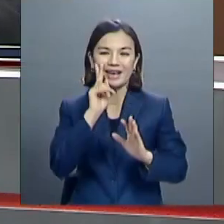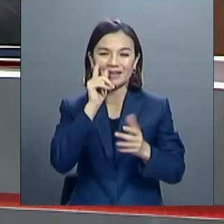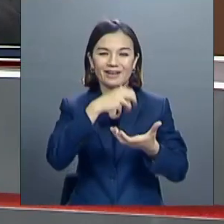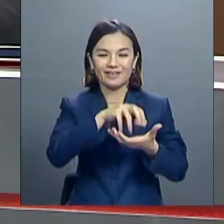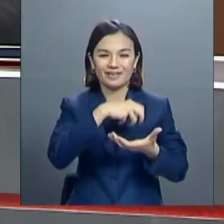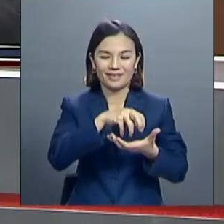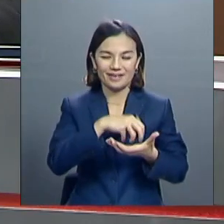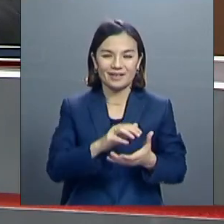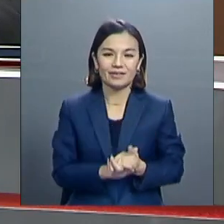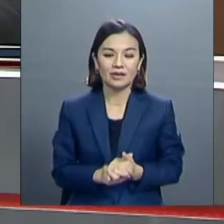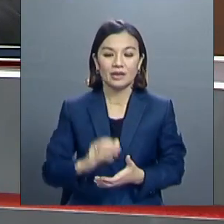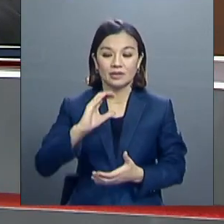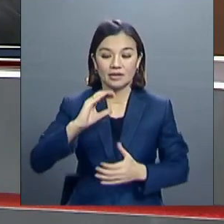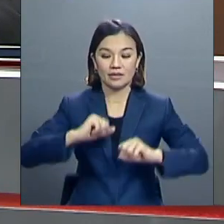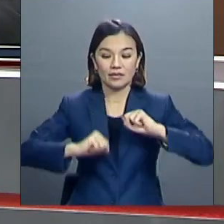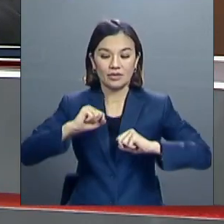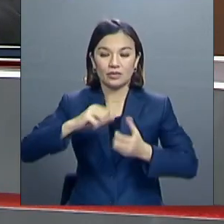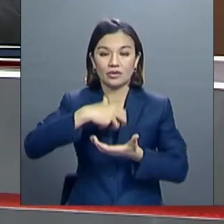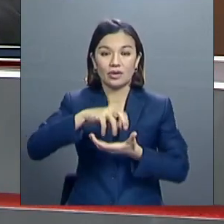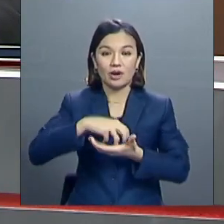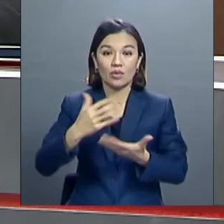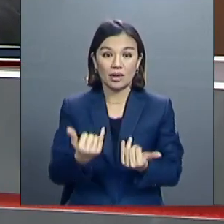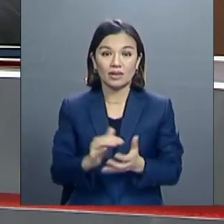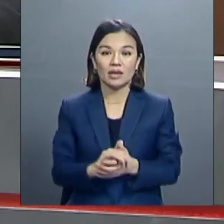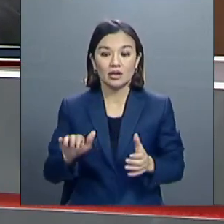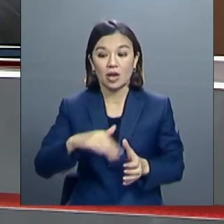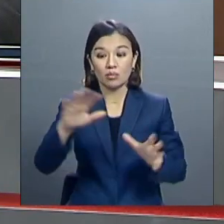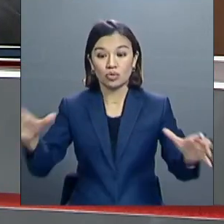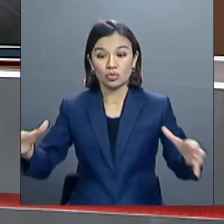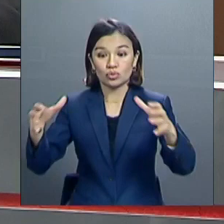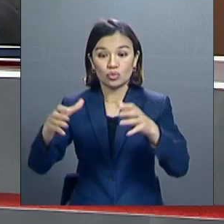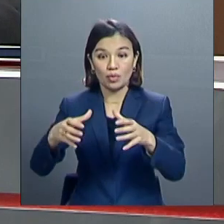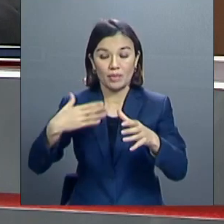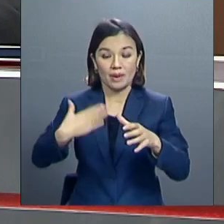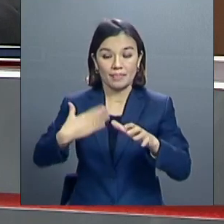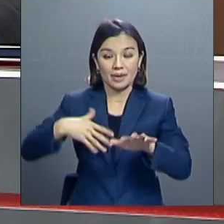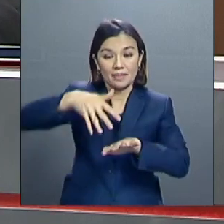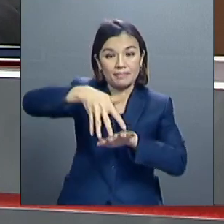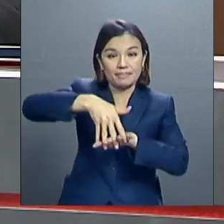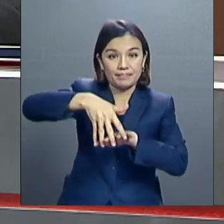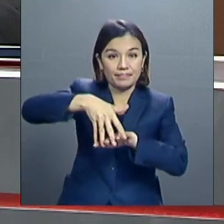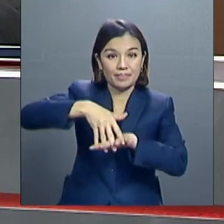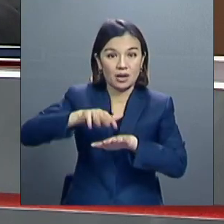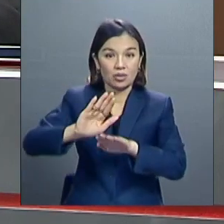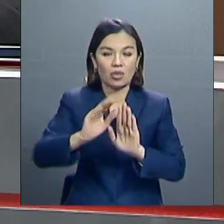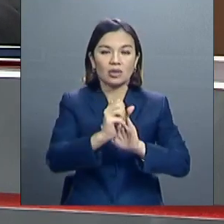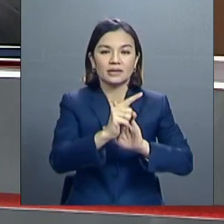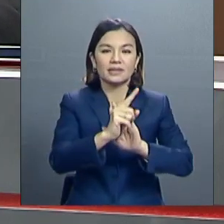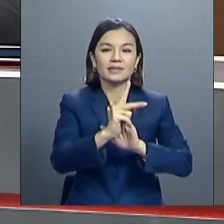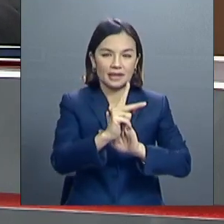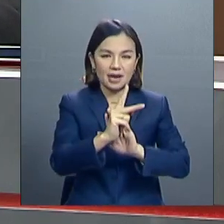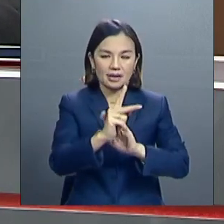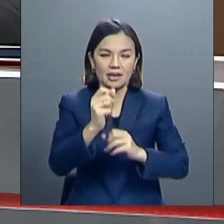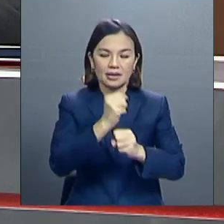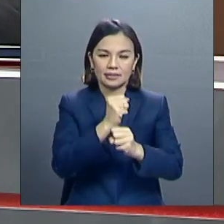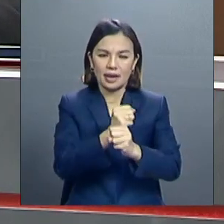ค่ะเจนสิริพอร์เตอร์วันนี้นะคะติดตามการรวมกลุ่มทอผ้าไหมรังสินของชาวบ้านหนองรังอำเภอพายุจังหวัดศรีสะเกษค่ะที่ผลิตตามกรรมวิ